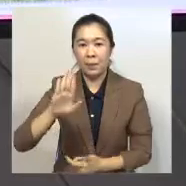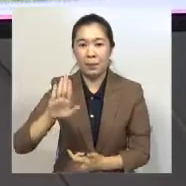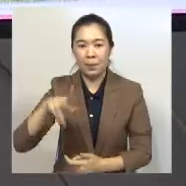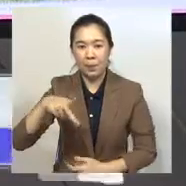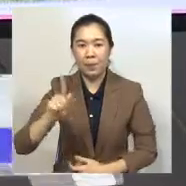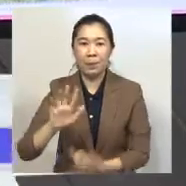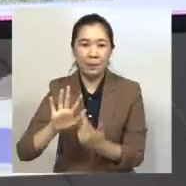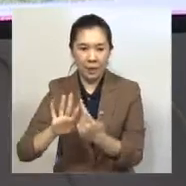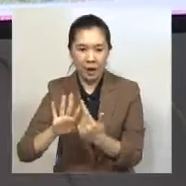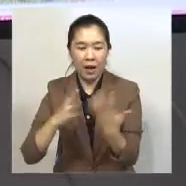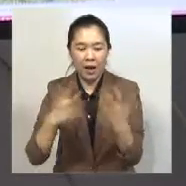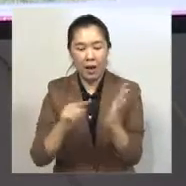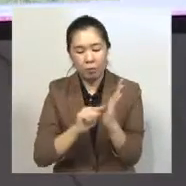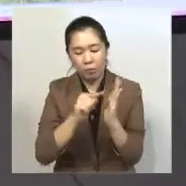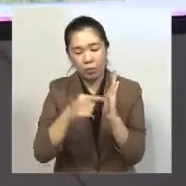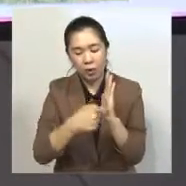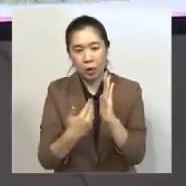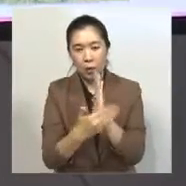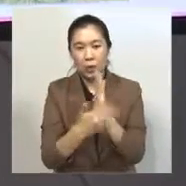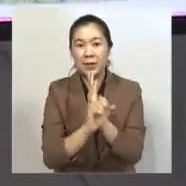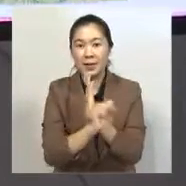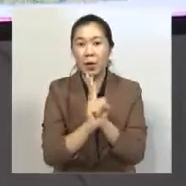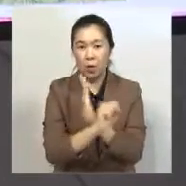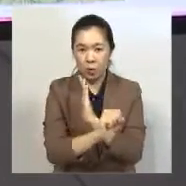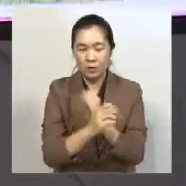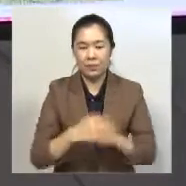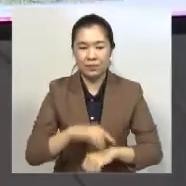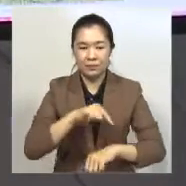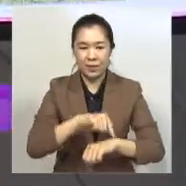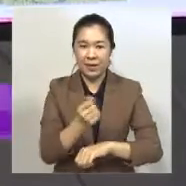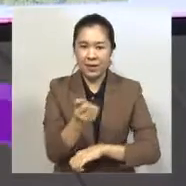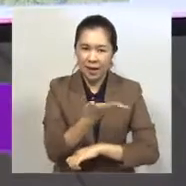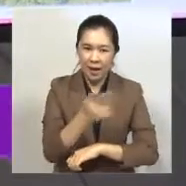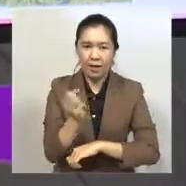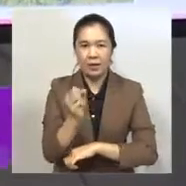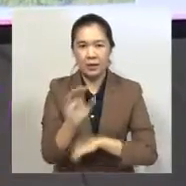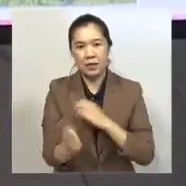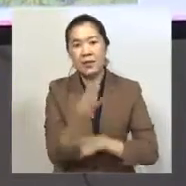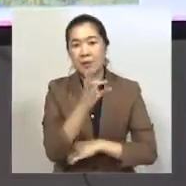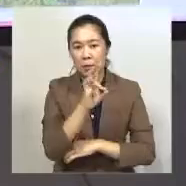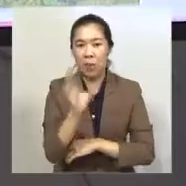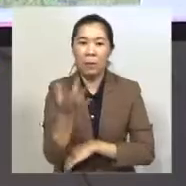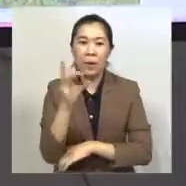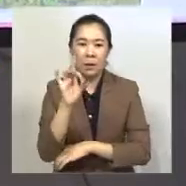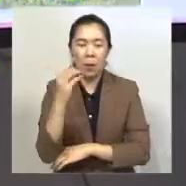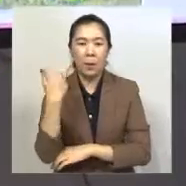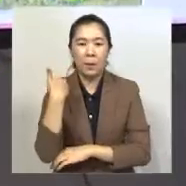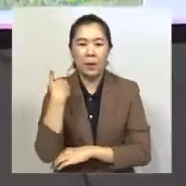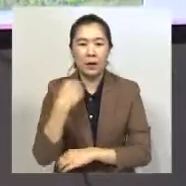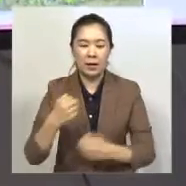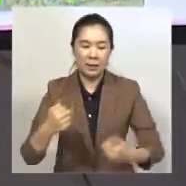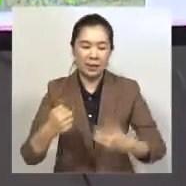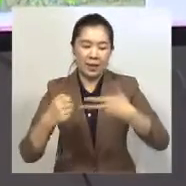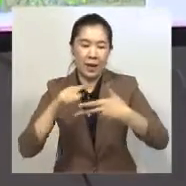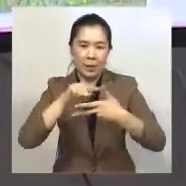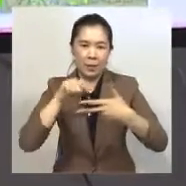8:00 เข้าสู่สกลนครตอนที่ตั้งแต่ 5:00 7:00 อะไรต่าง 8:00 นี้ยังเป็นพายุระดับ3อยู่นะ คือ ยังเป็น